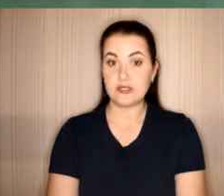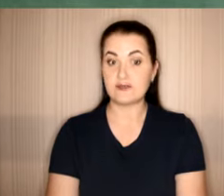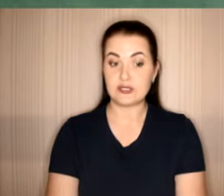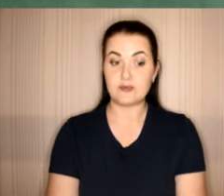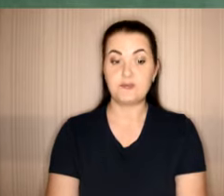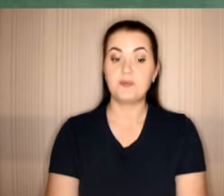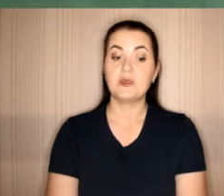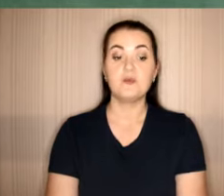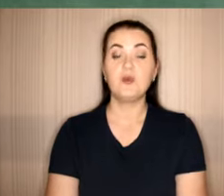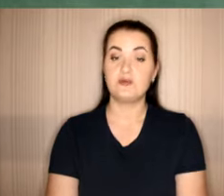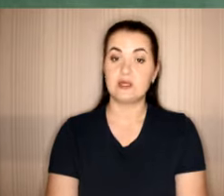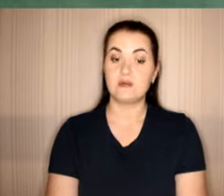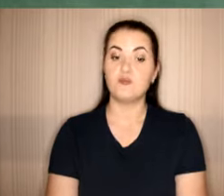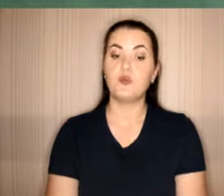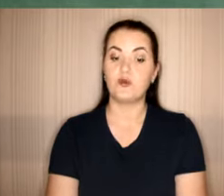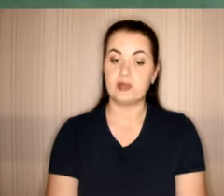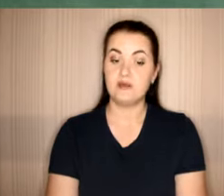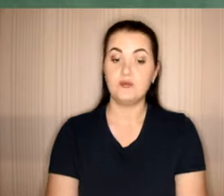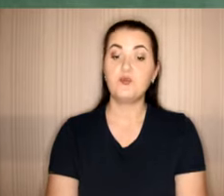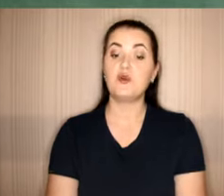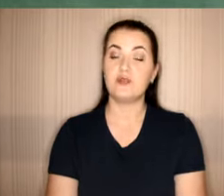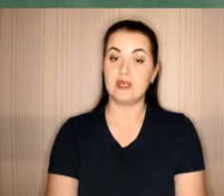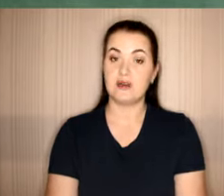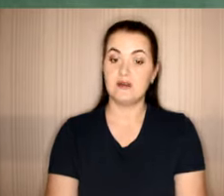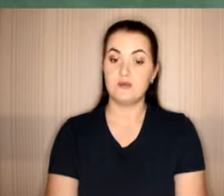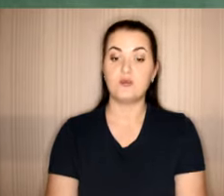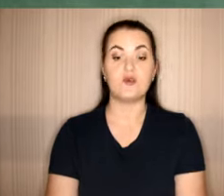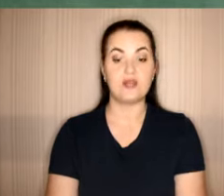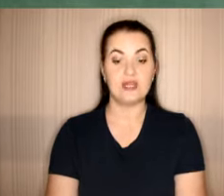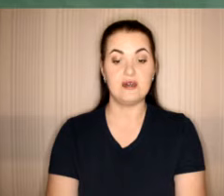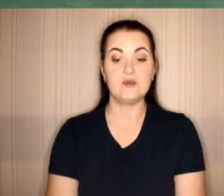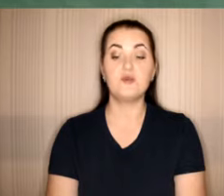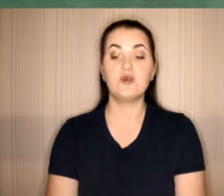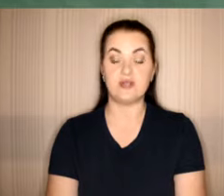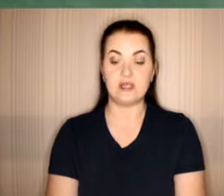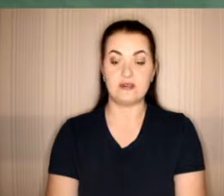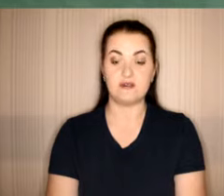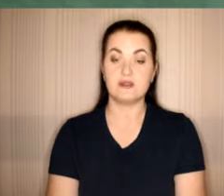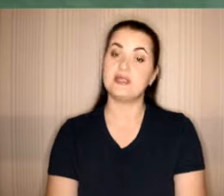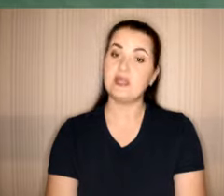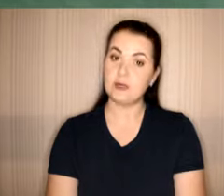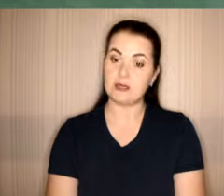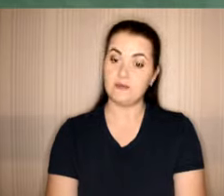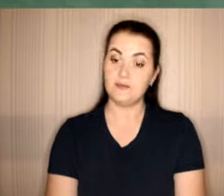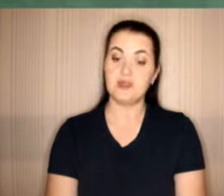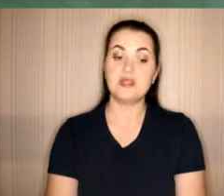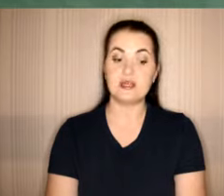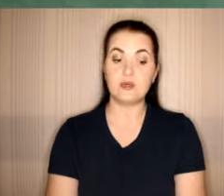Що у нас вийшло? Повний, повен, повнає, повнеє, повнії.